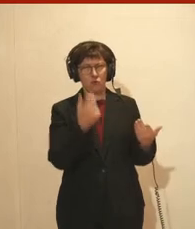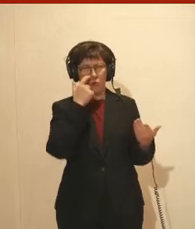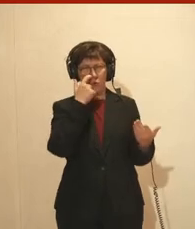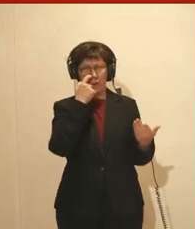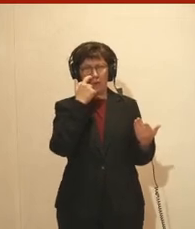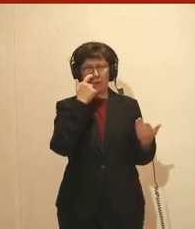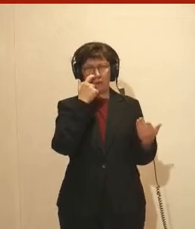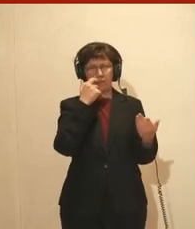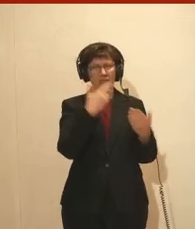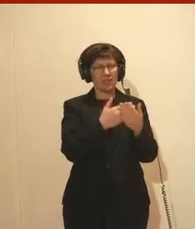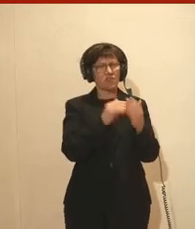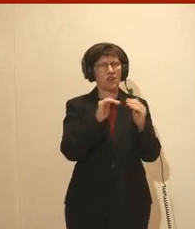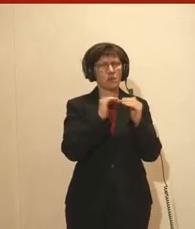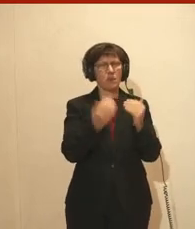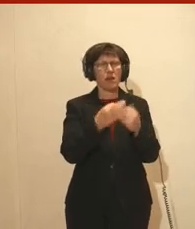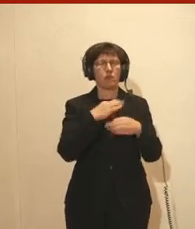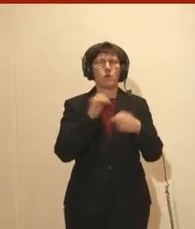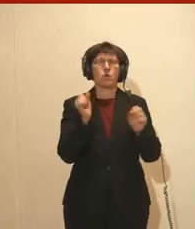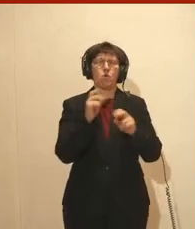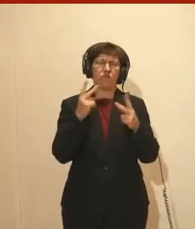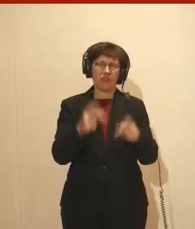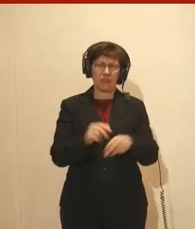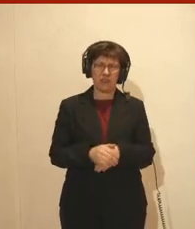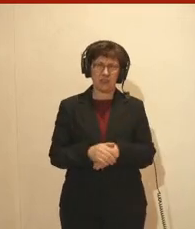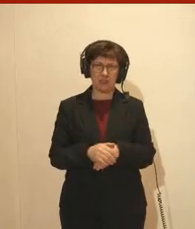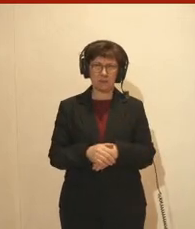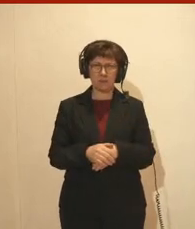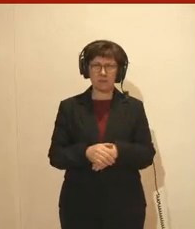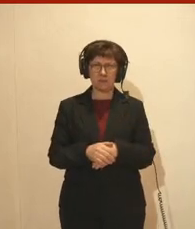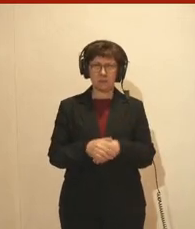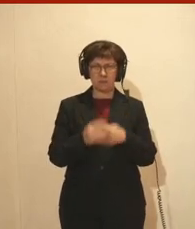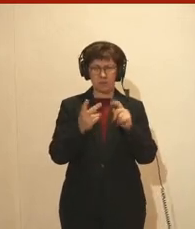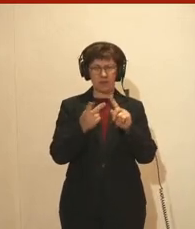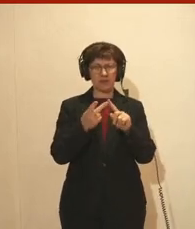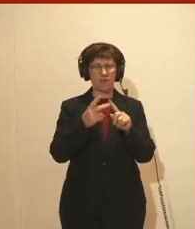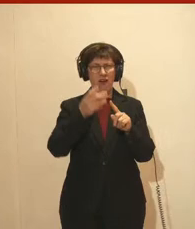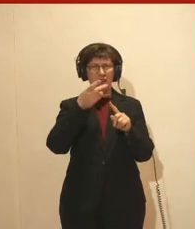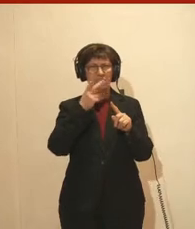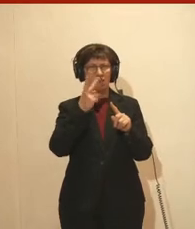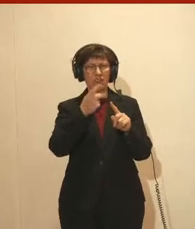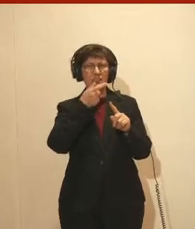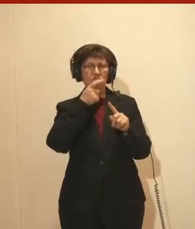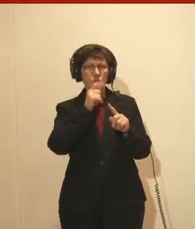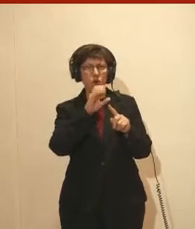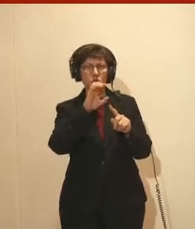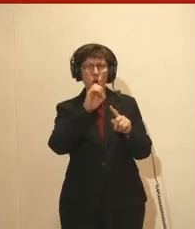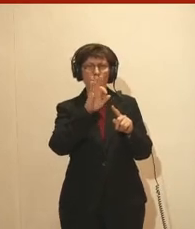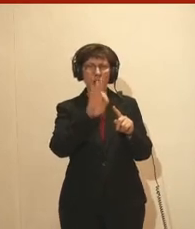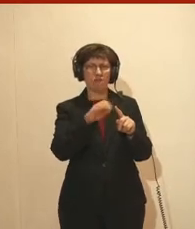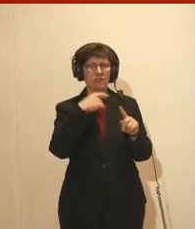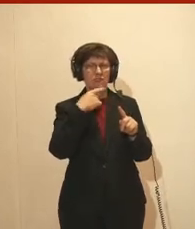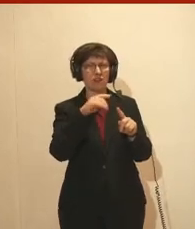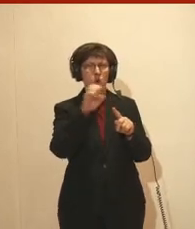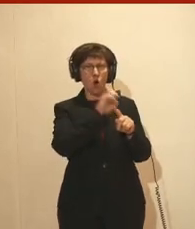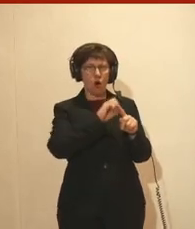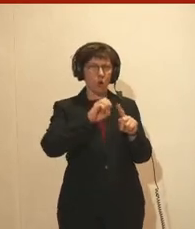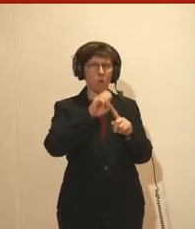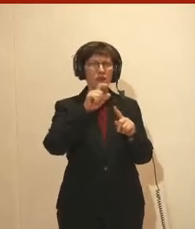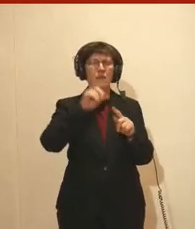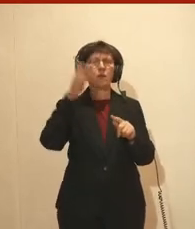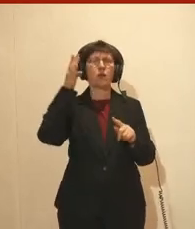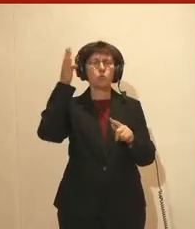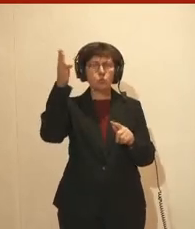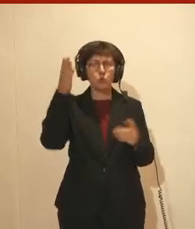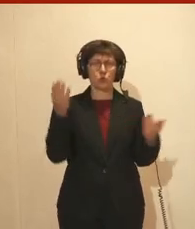wir dieses panel so besonders wichtig und und der zweite wichtige begriff den olaf genannt hat neben europa war zukunft